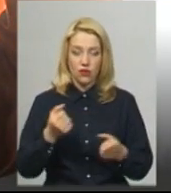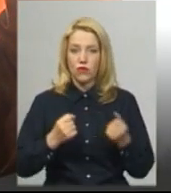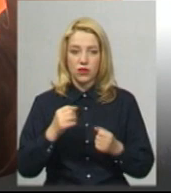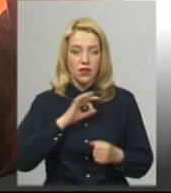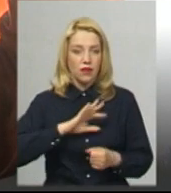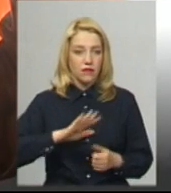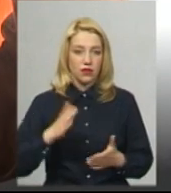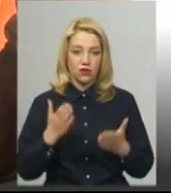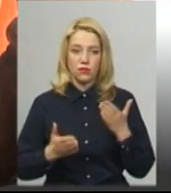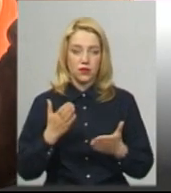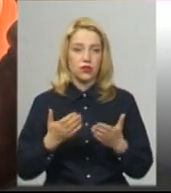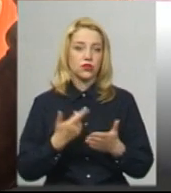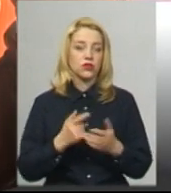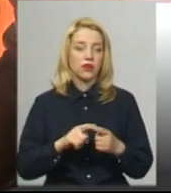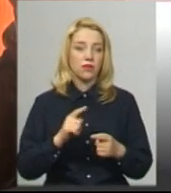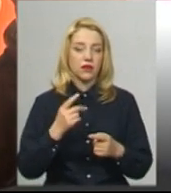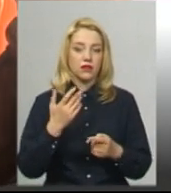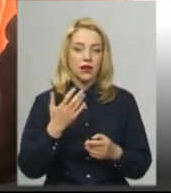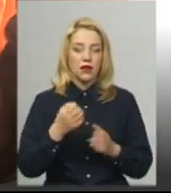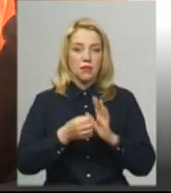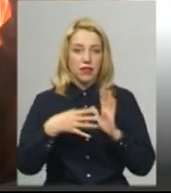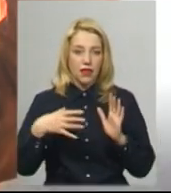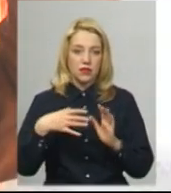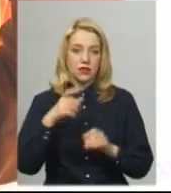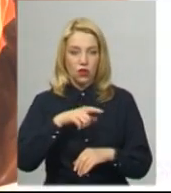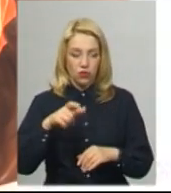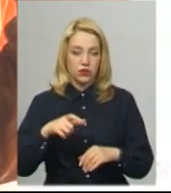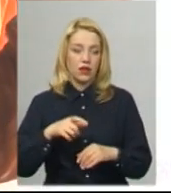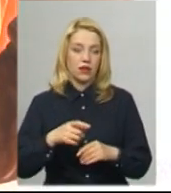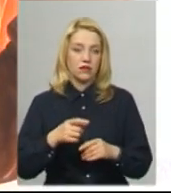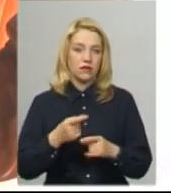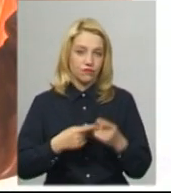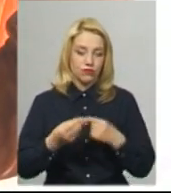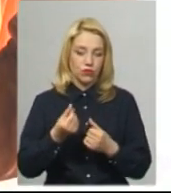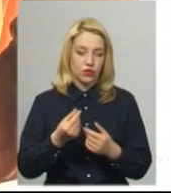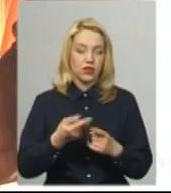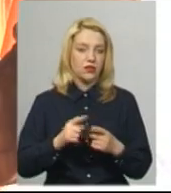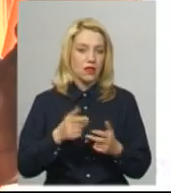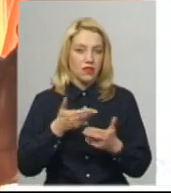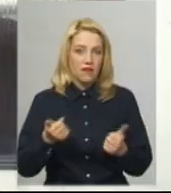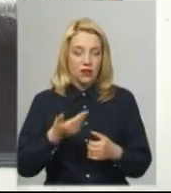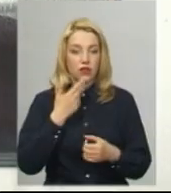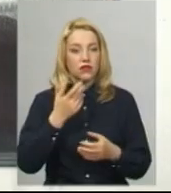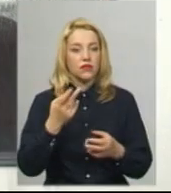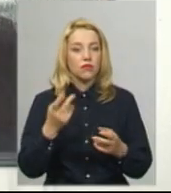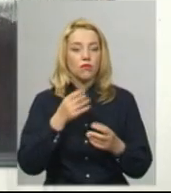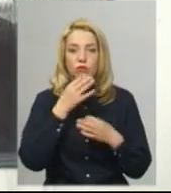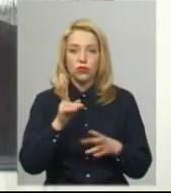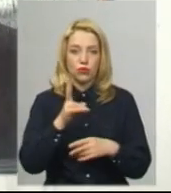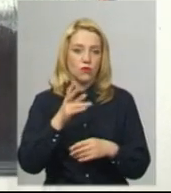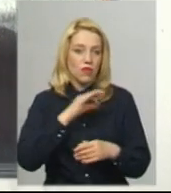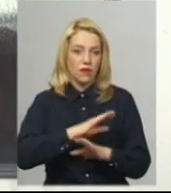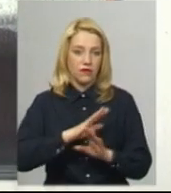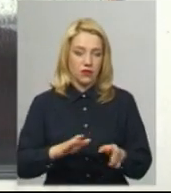їздити. Якщо на дизелі, наприклад, то він за 15 людей виправдає собі рейс? Звичайно, невиправдано. Будь-якому водію невигідно було би. Водій цього ж